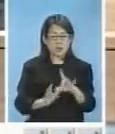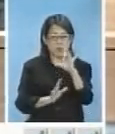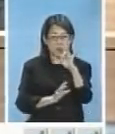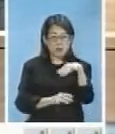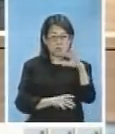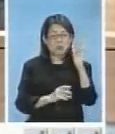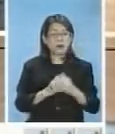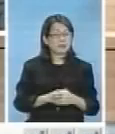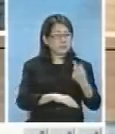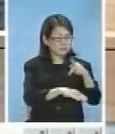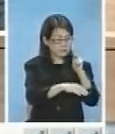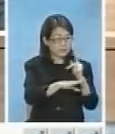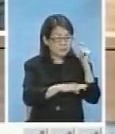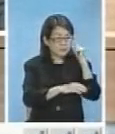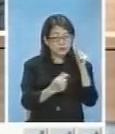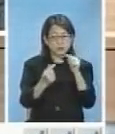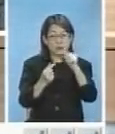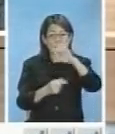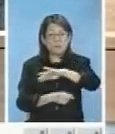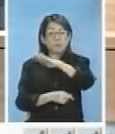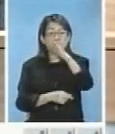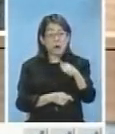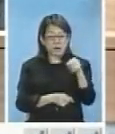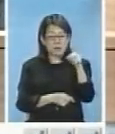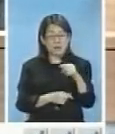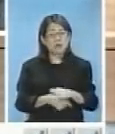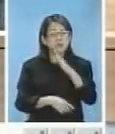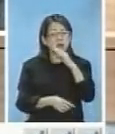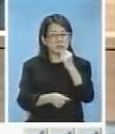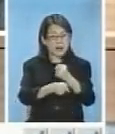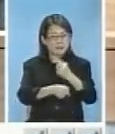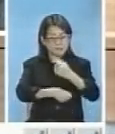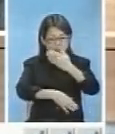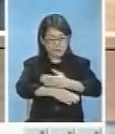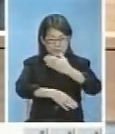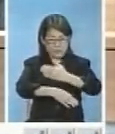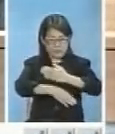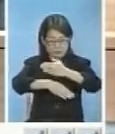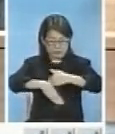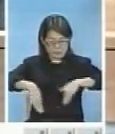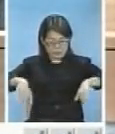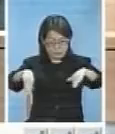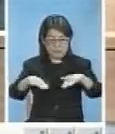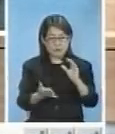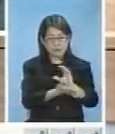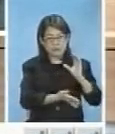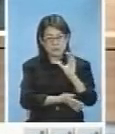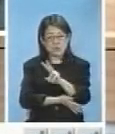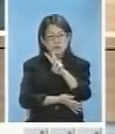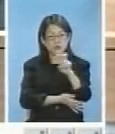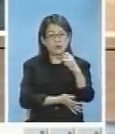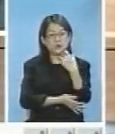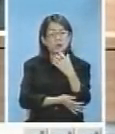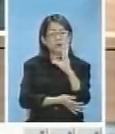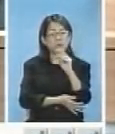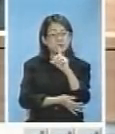ขานี้นะครับหากมีการก่อสร้างอ่างเก็บน้ำภูโปดใช้งบประมาณ260ล้านบาทเท่านั้นเอง